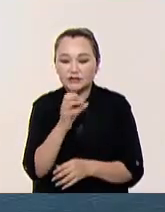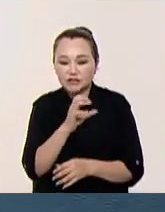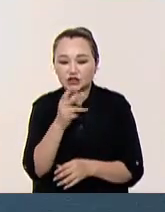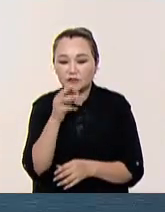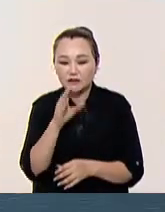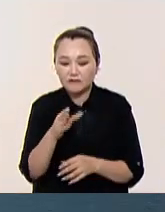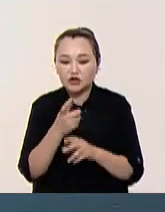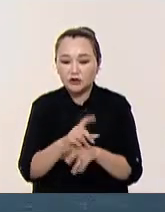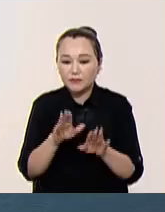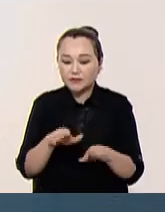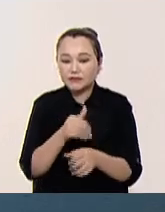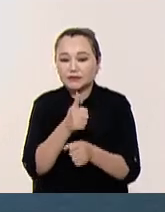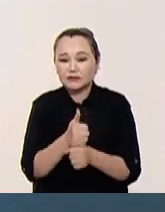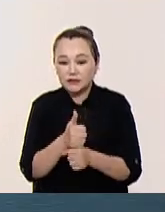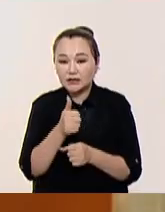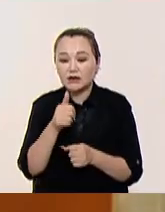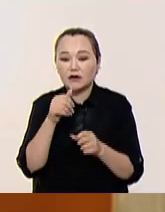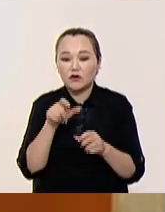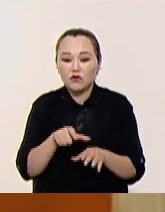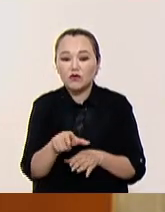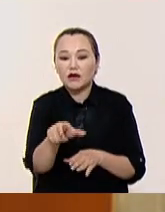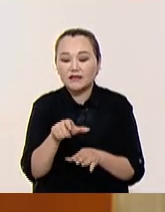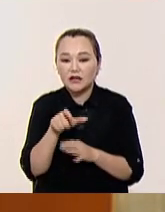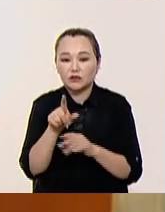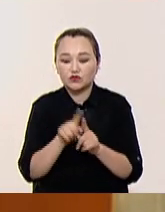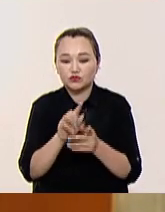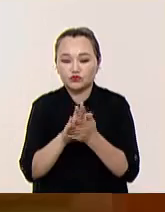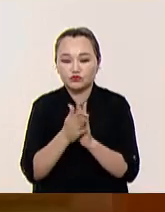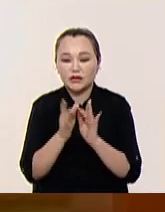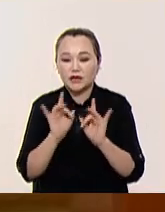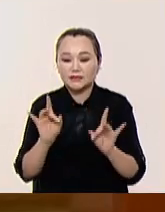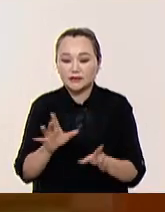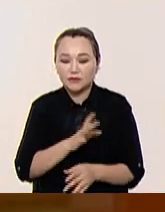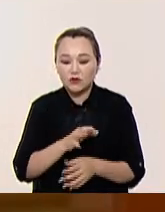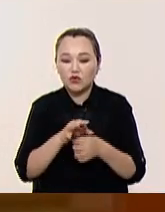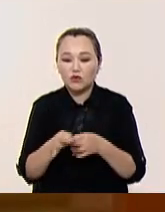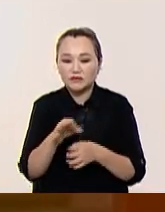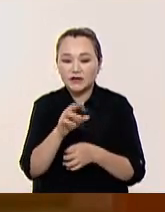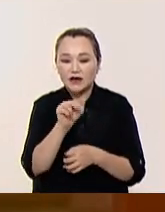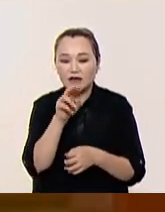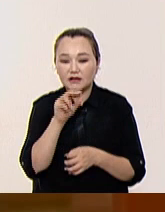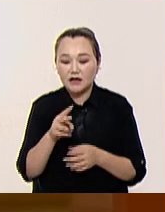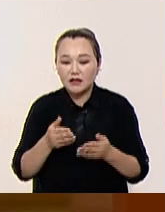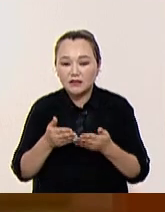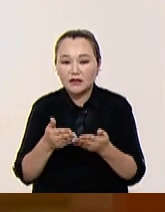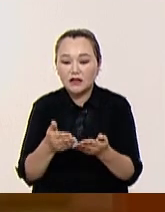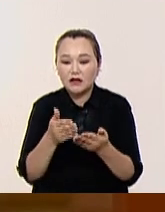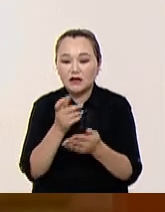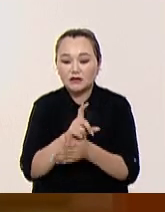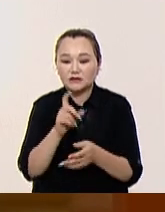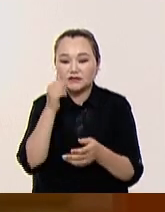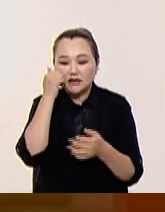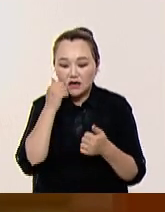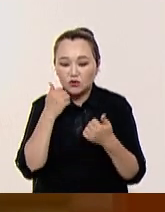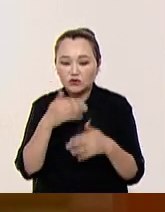Бұдан бөлек өңір басшысы облыстағы каналдардың жағдайына да тоқталды. Облыстағы каналдардың жағдайы тозған,